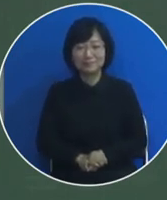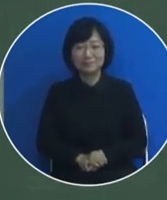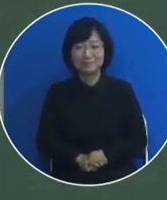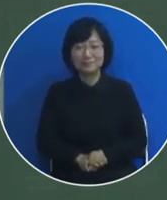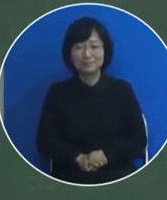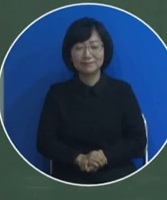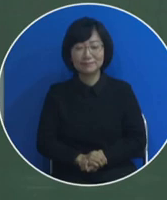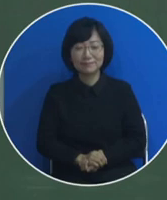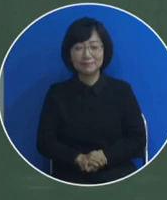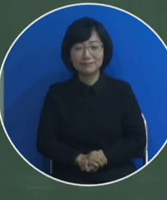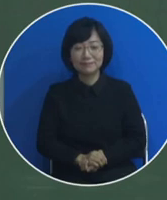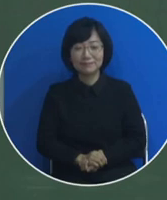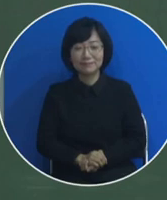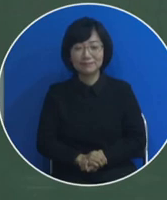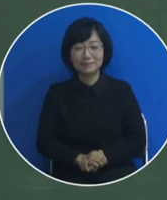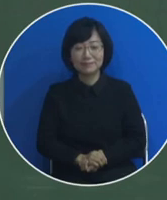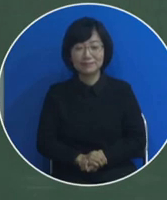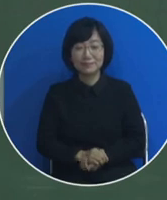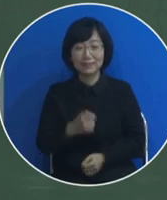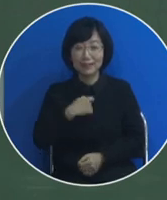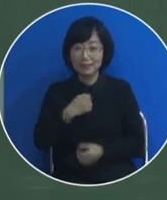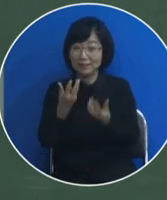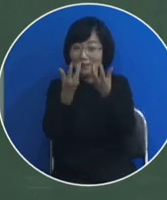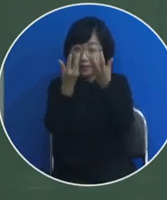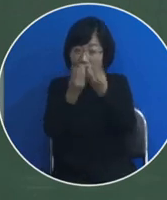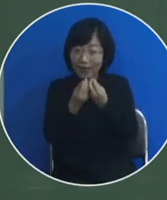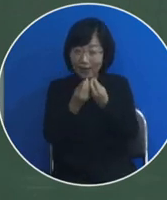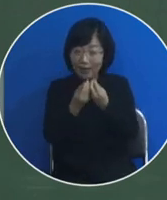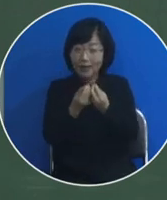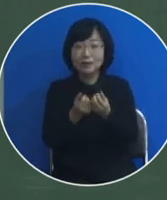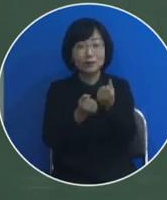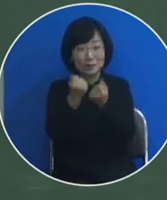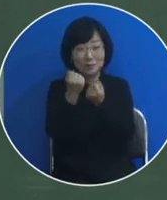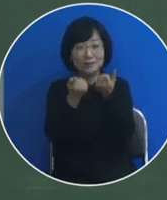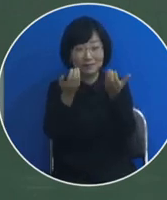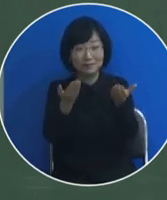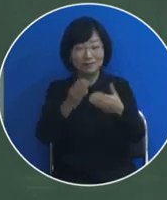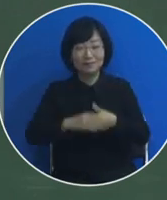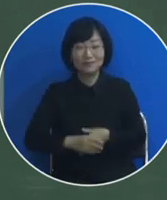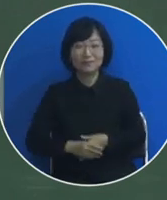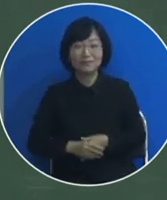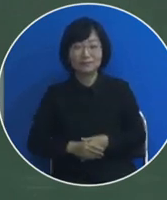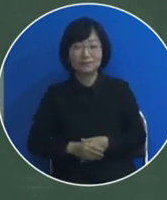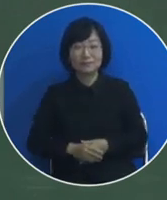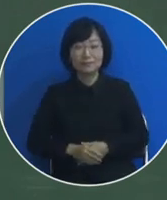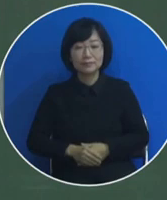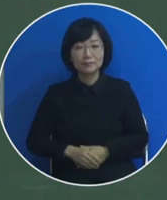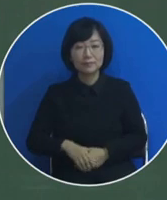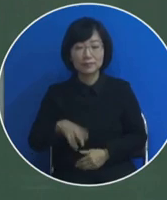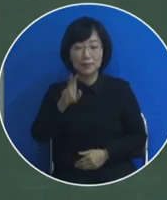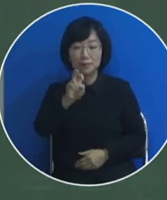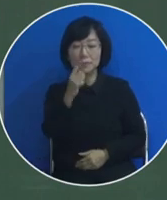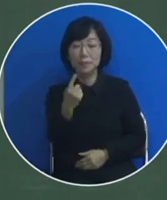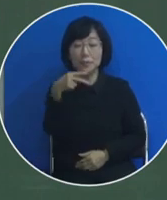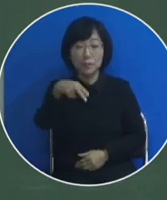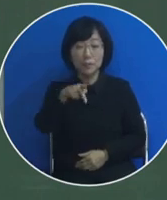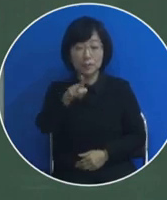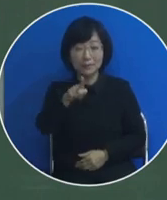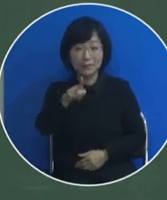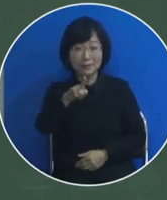자, 몇 개만 예를 들어 보겠습니다. Let me just give a few examples. 모세라고 하는